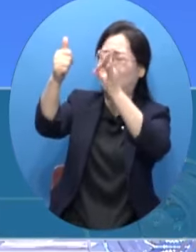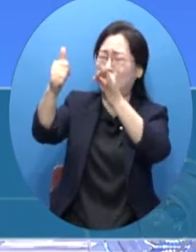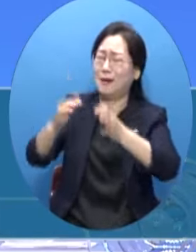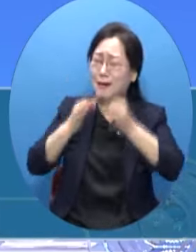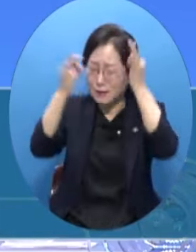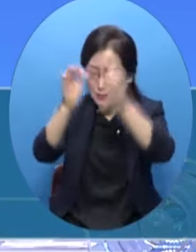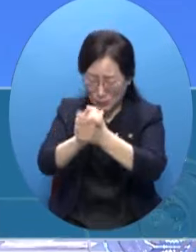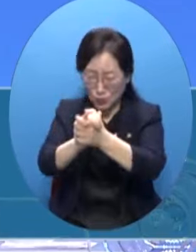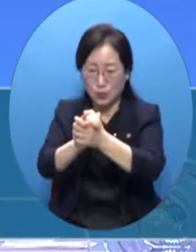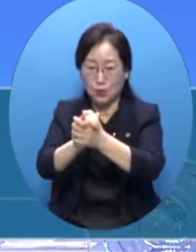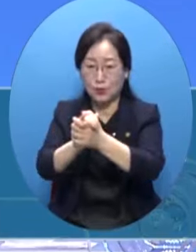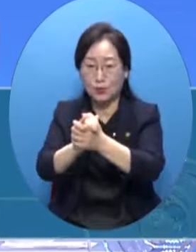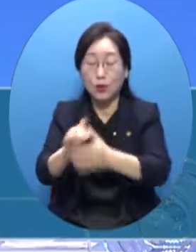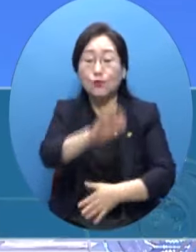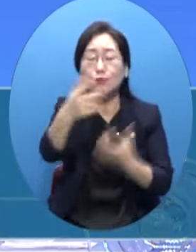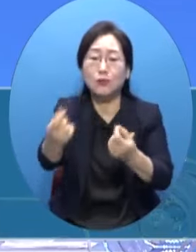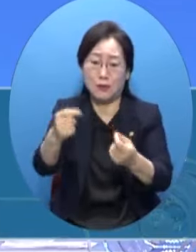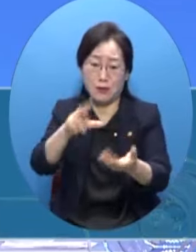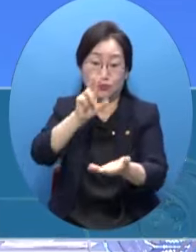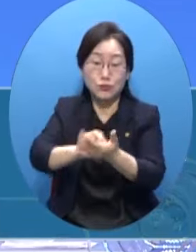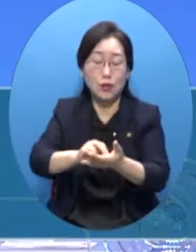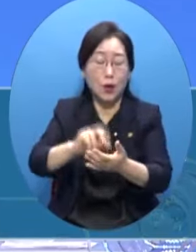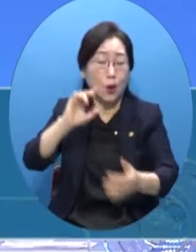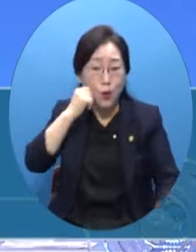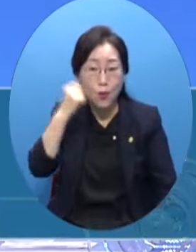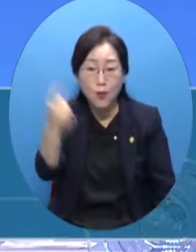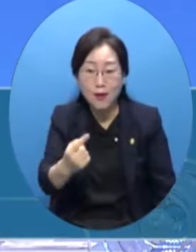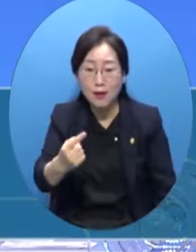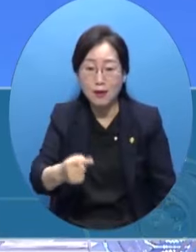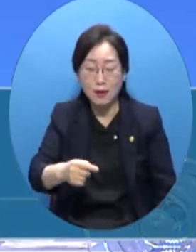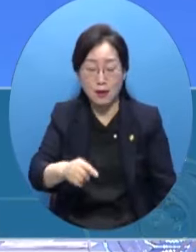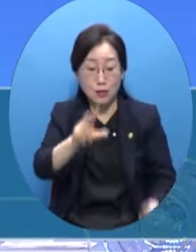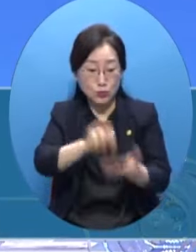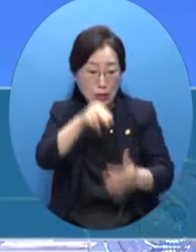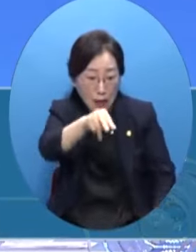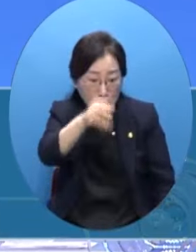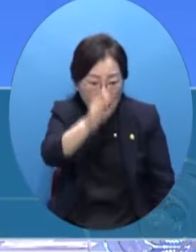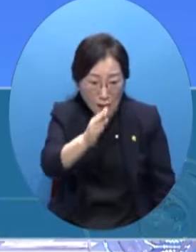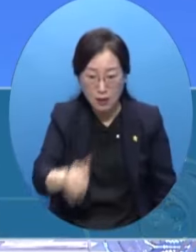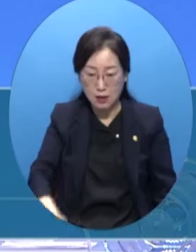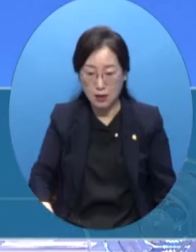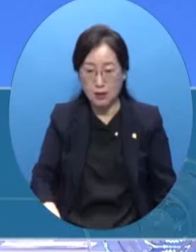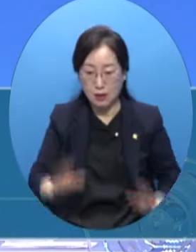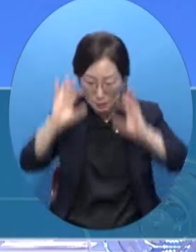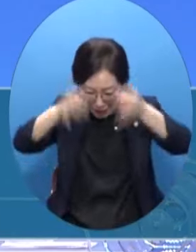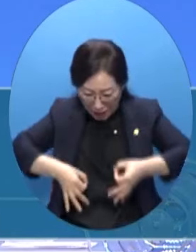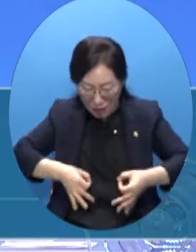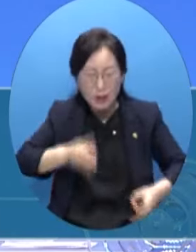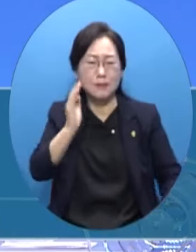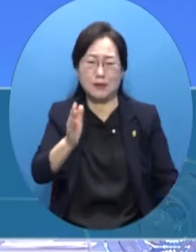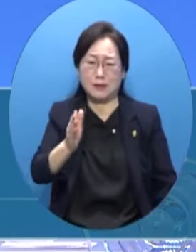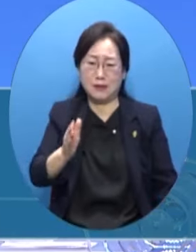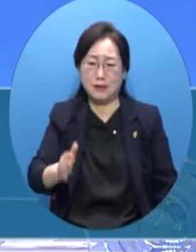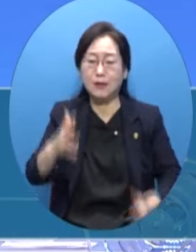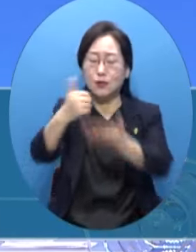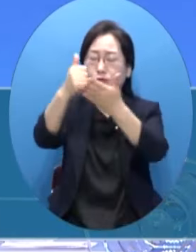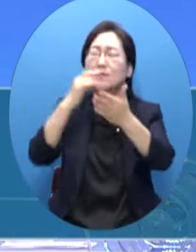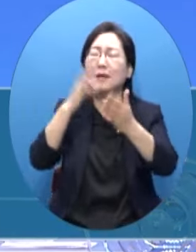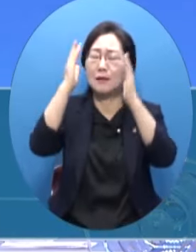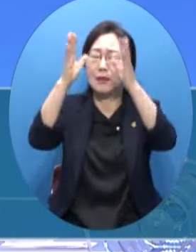부르짖어 기도했습니다. 우리가 문제를 만났을 때, 어려움 당했을 때 문제를 바라보지 말고 문제 앞에 절망하는 나를 바라보지 말고 우리